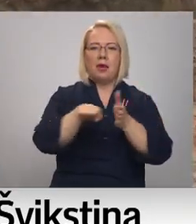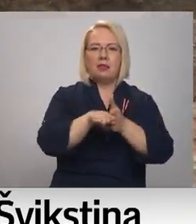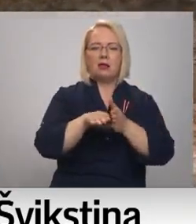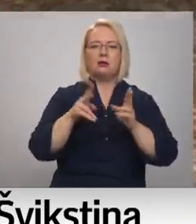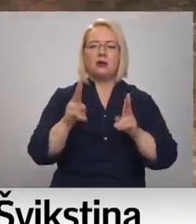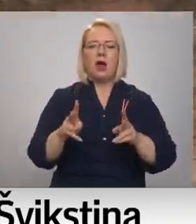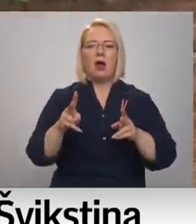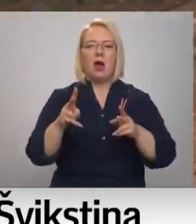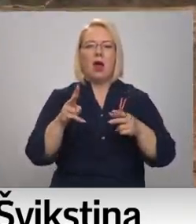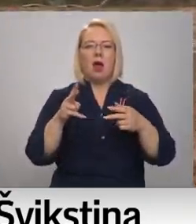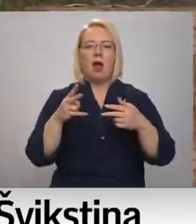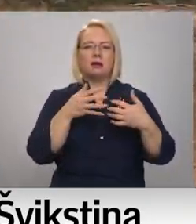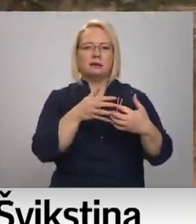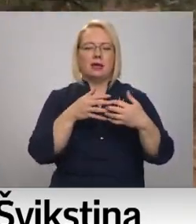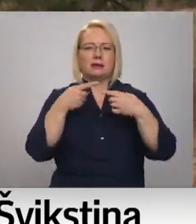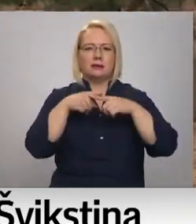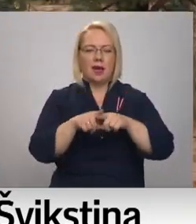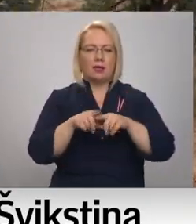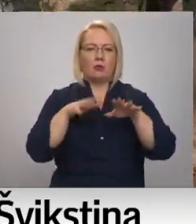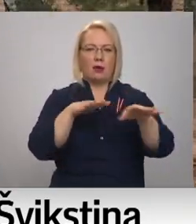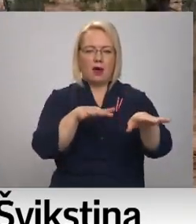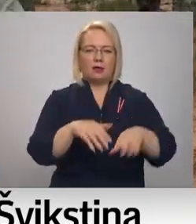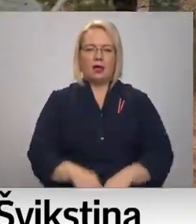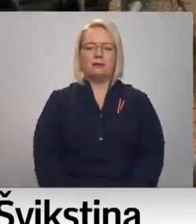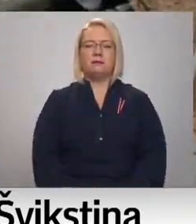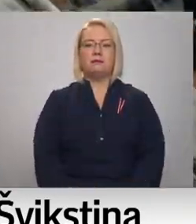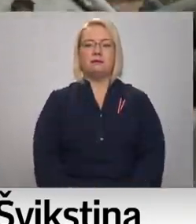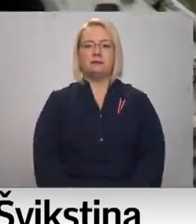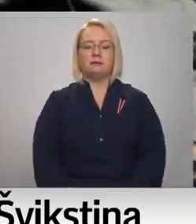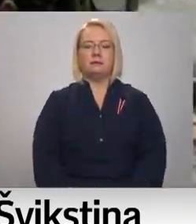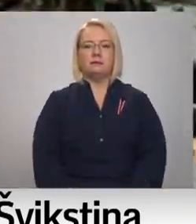kaujas tehniku šajā te parādē. Uldis Birziņš, Normunds Pavlovskis, Latvijas televīzija.